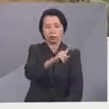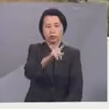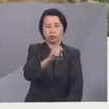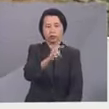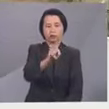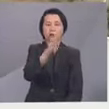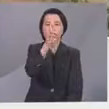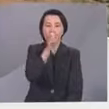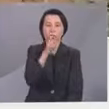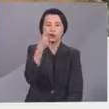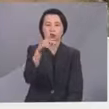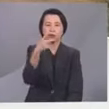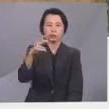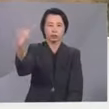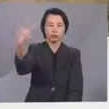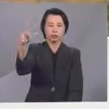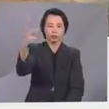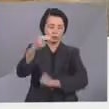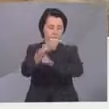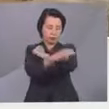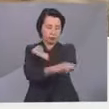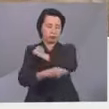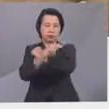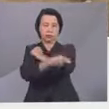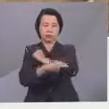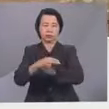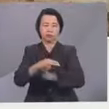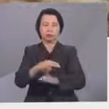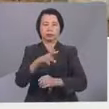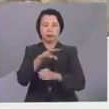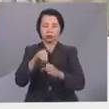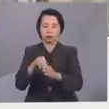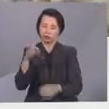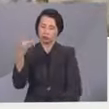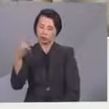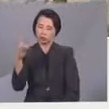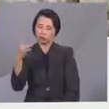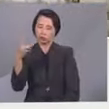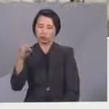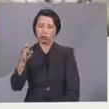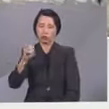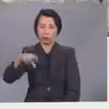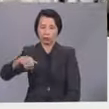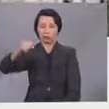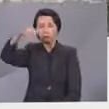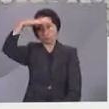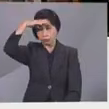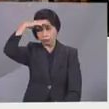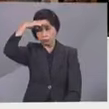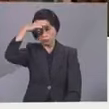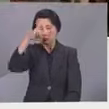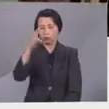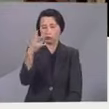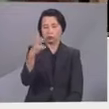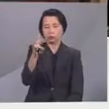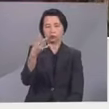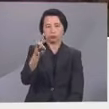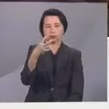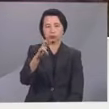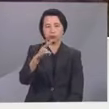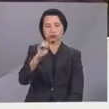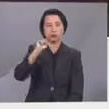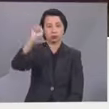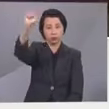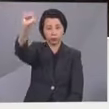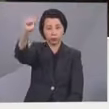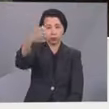merah dan kuning di 13 buah negeri termasuk 18 operasi di Johor, 17 operasi di